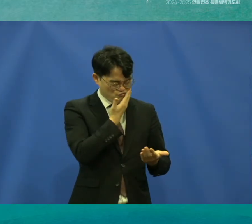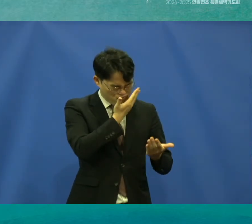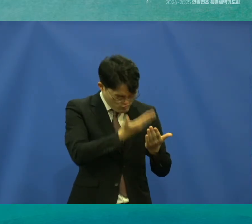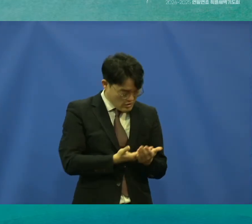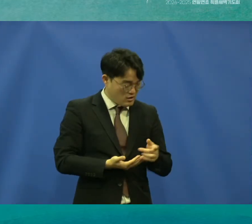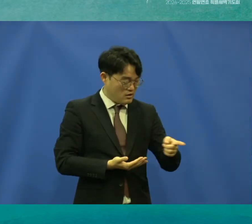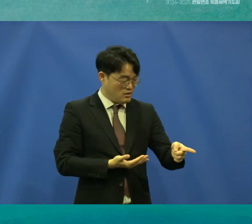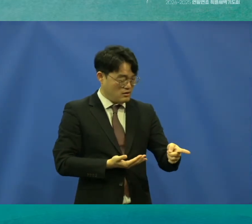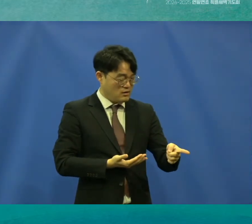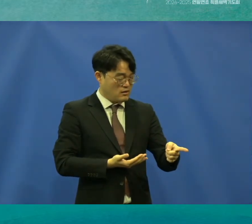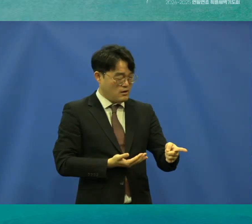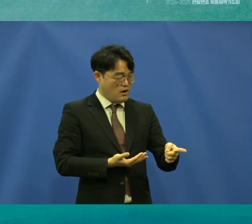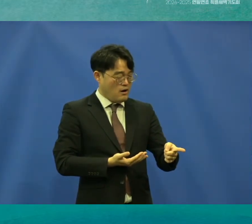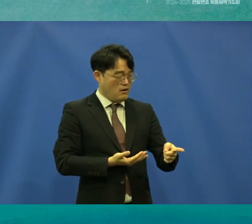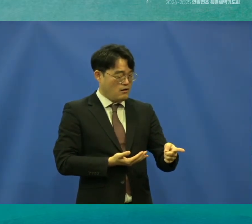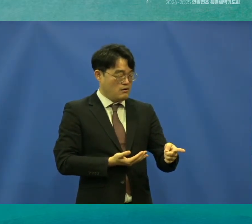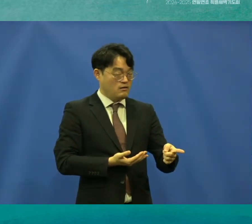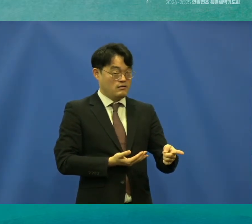애지중지하느냐.